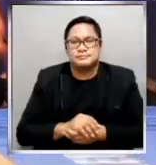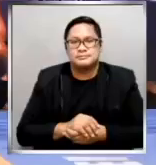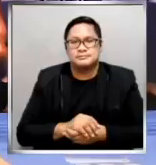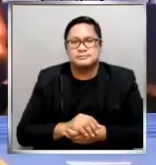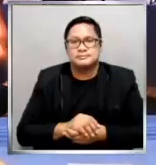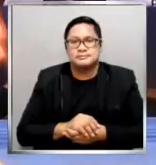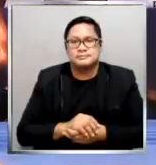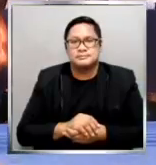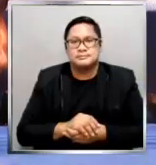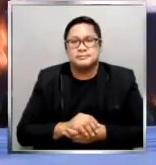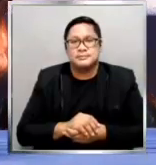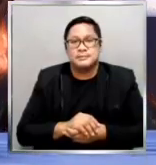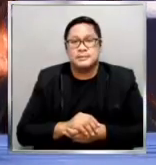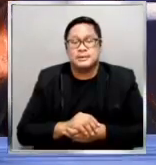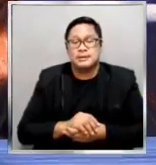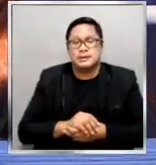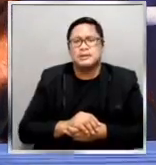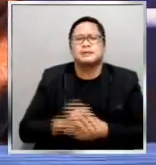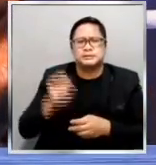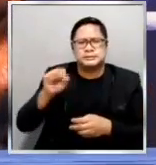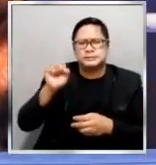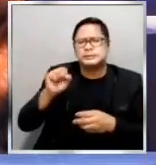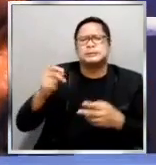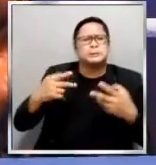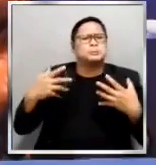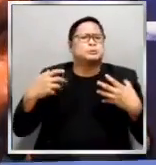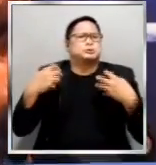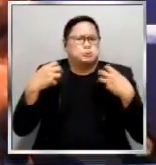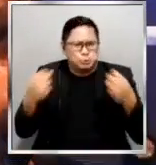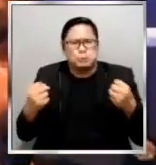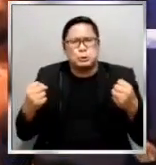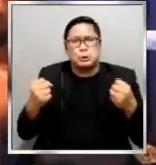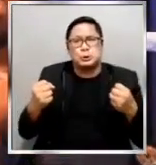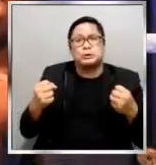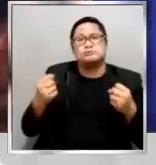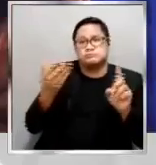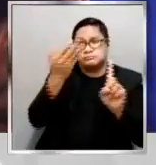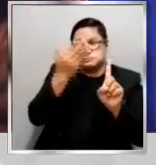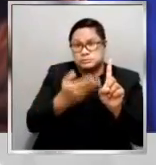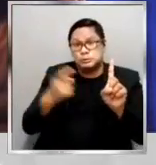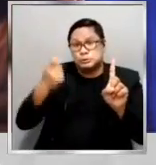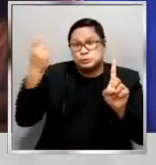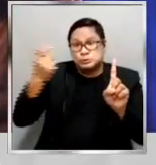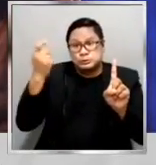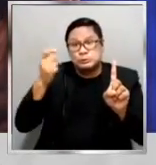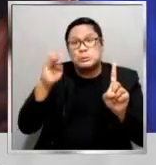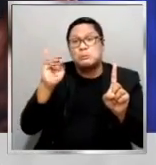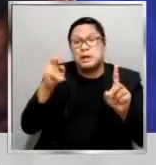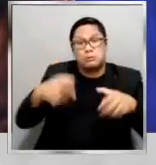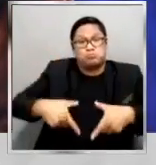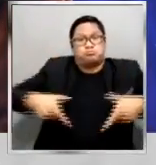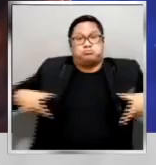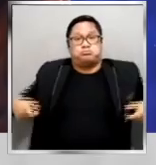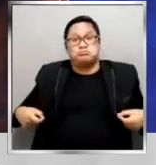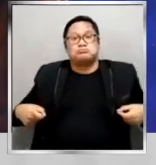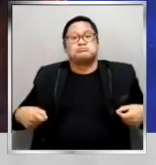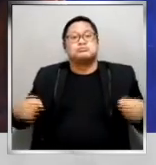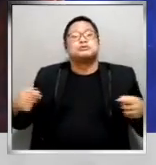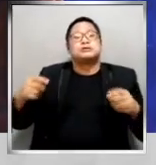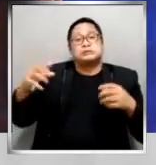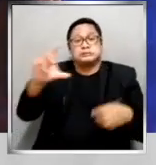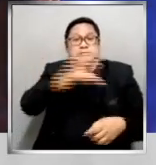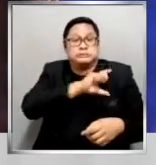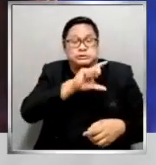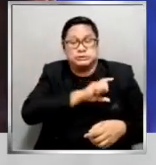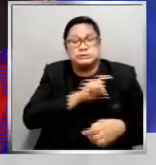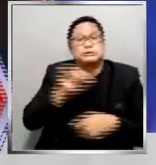Tila bitimba at marami pang lakas na nakareserba ang reigning WBO bantamweight champion na si John Riel Casimero kontra kay Duke Maika